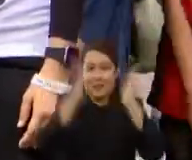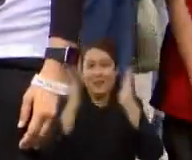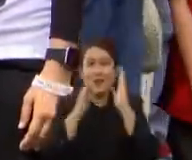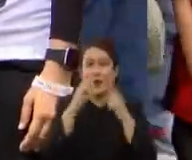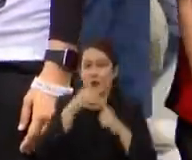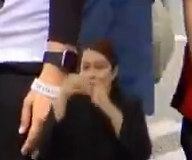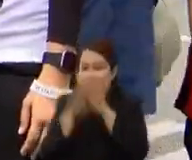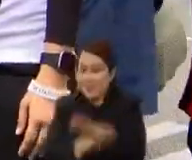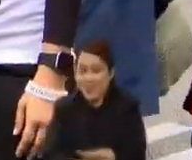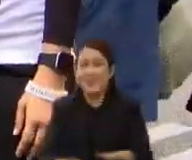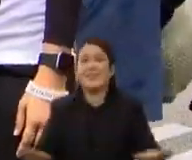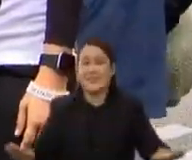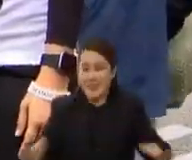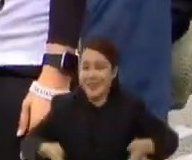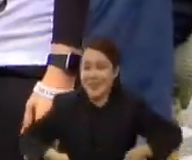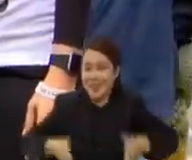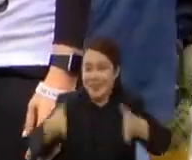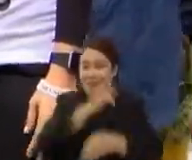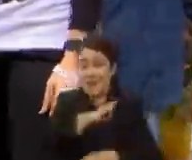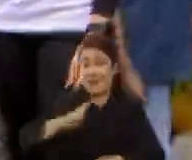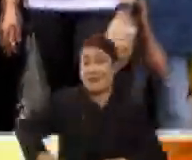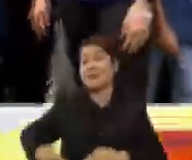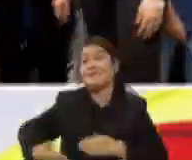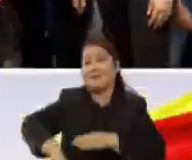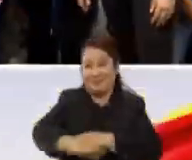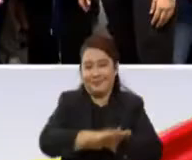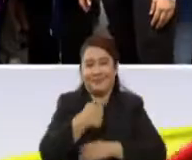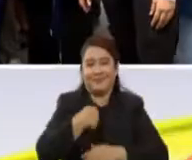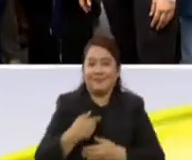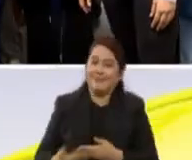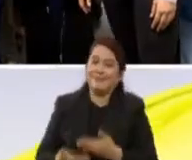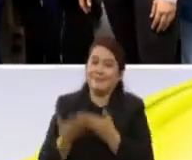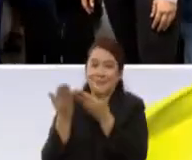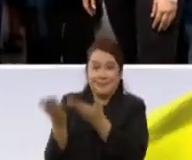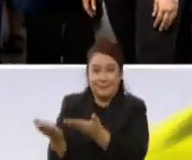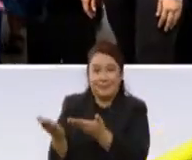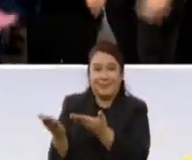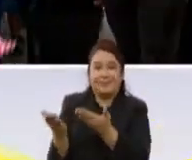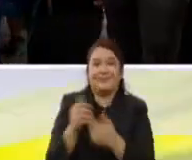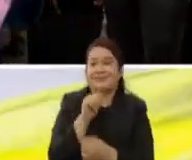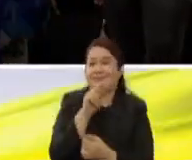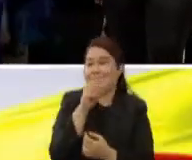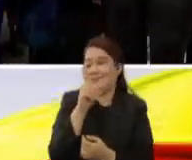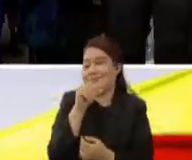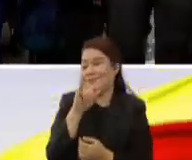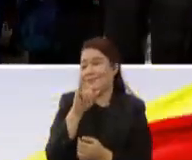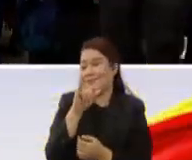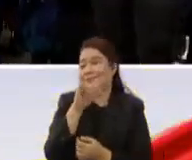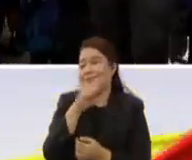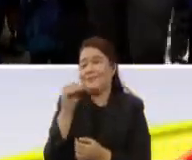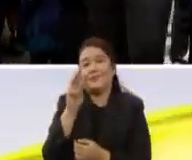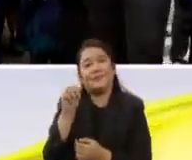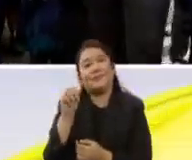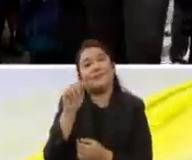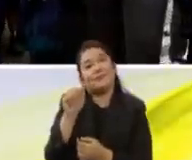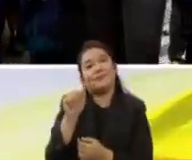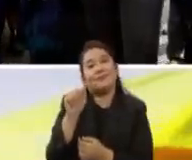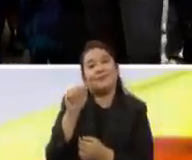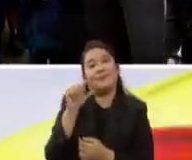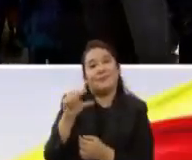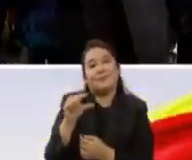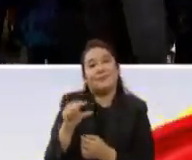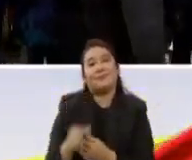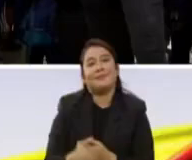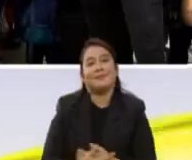Dataran Merdeka ini di Jalan Raja Laut. Saya serahkan semula bersama dengan Andy dan juga Meg. Terima kasih. Selamat Hari Kebangsaan